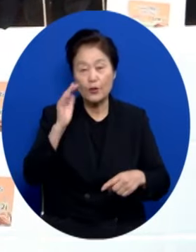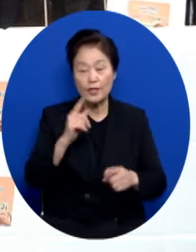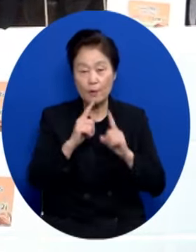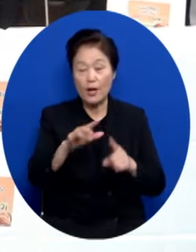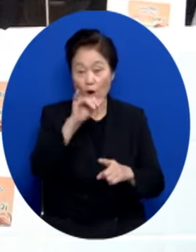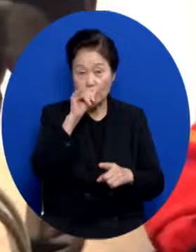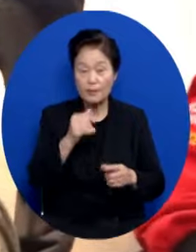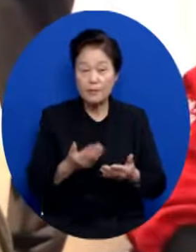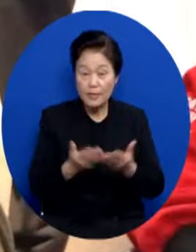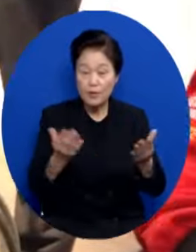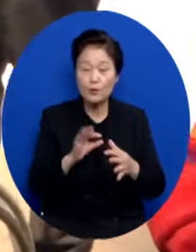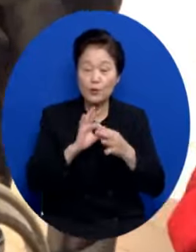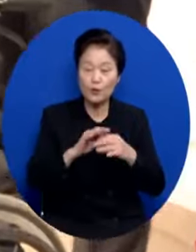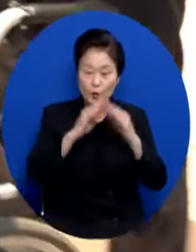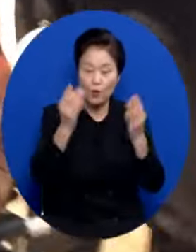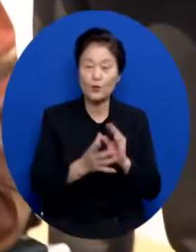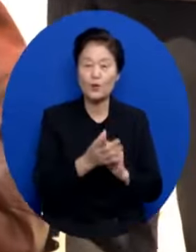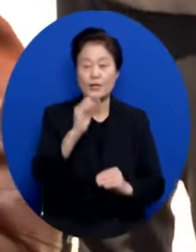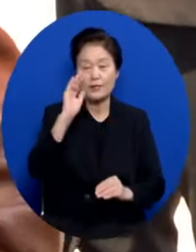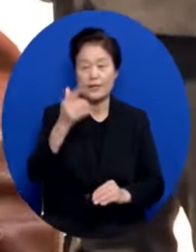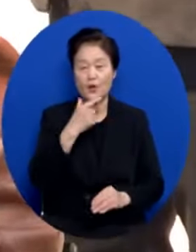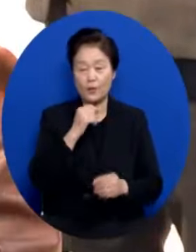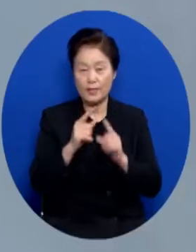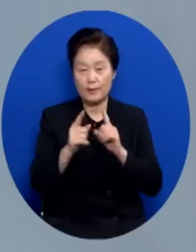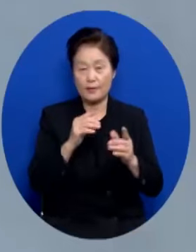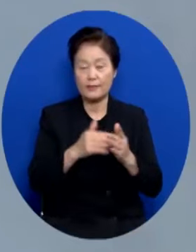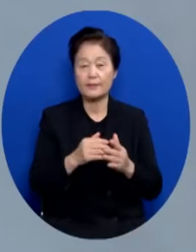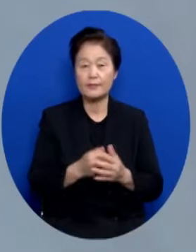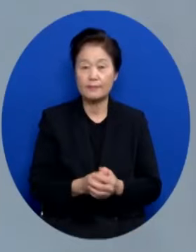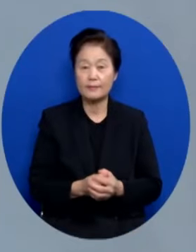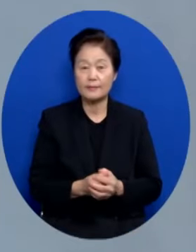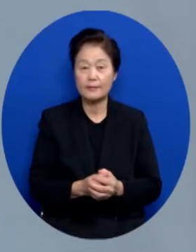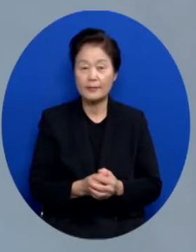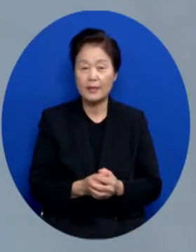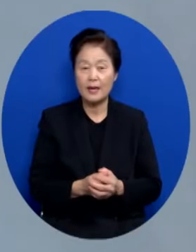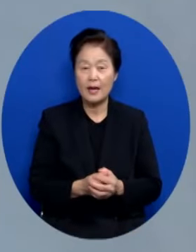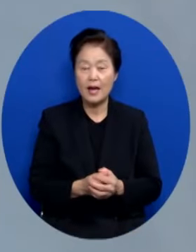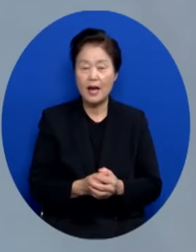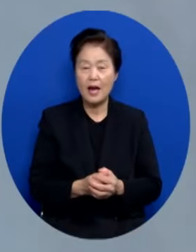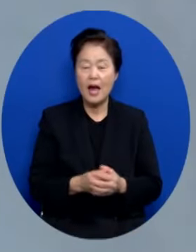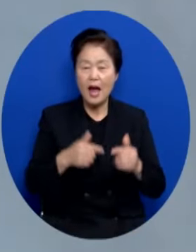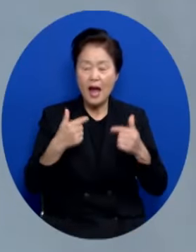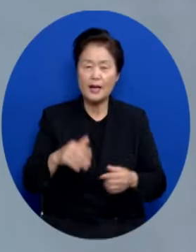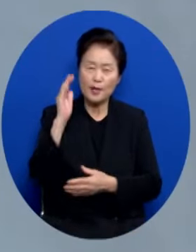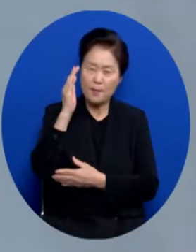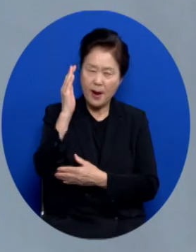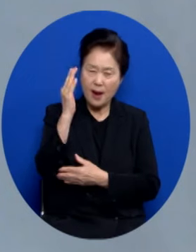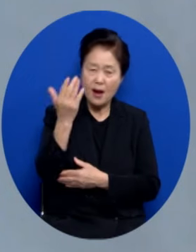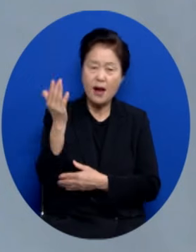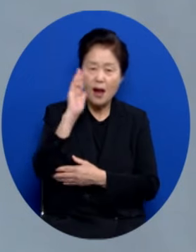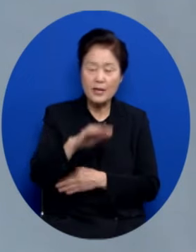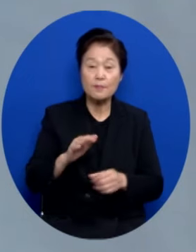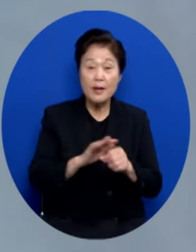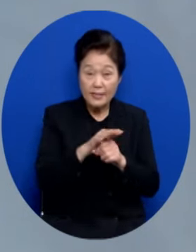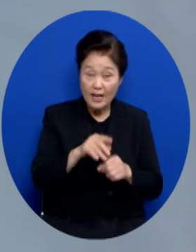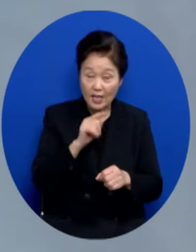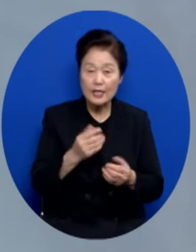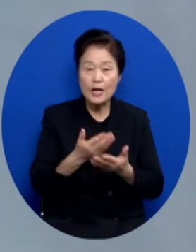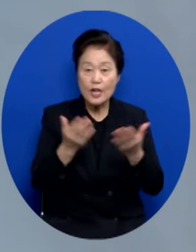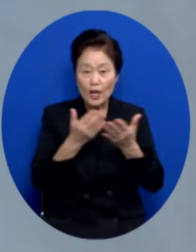통해 모두가 하나 되길 바란다고 전했습니다. 늘 강조하지만 사랑은 나눌수록 커지는 것입니다. 슬픔은